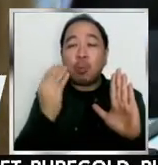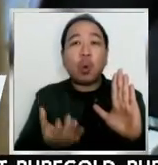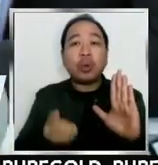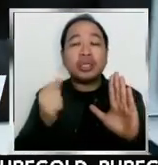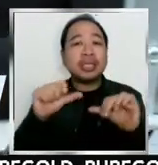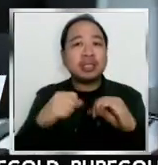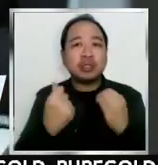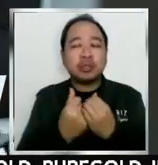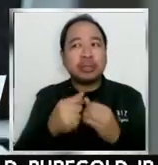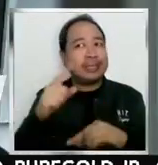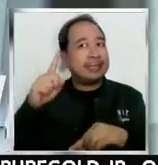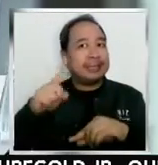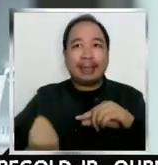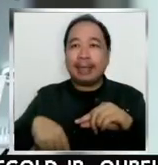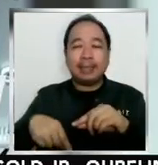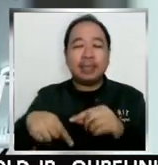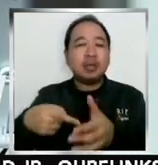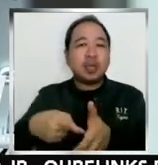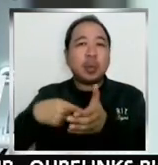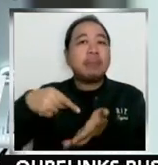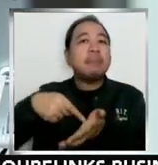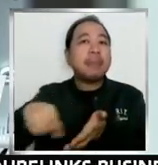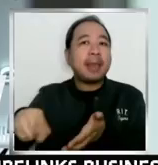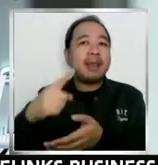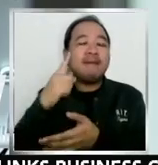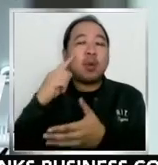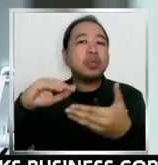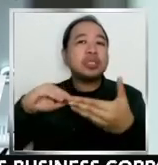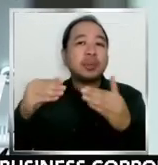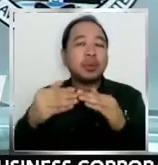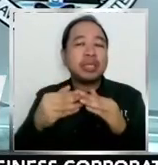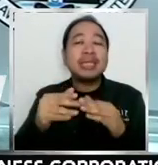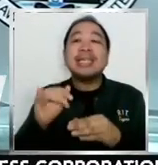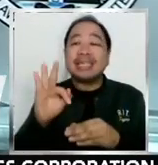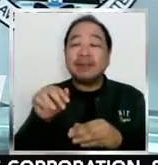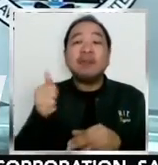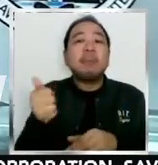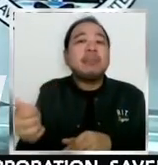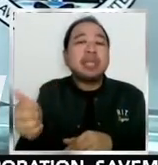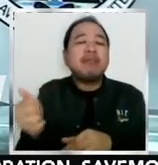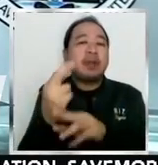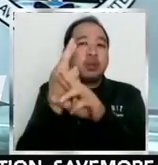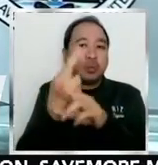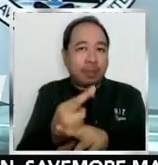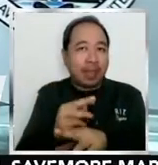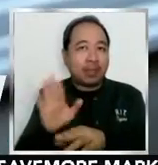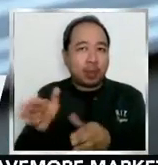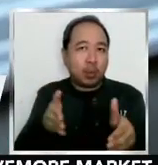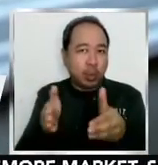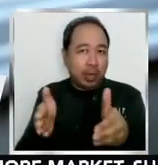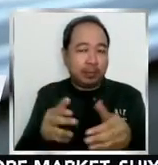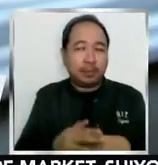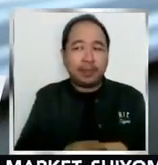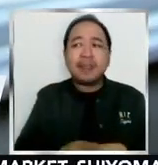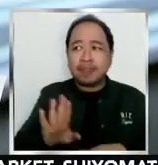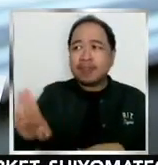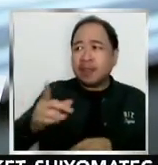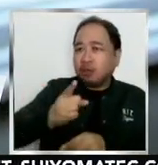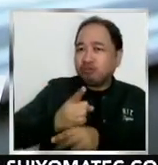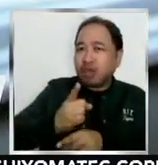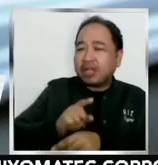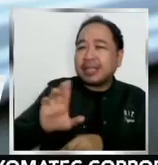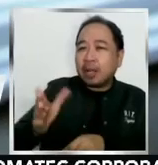ang mga subdivision maliban kung sila ang nag-aayos ng kalsada. Tama naman sila na sinabi nila that is a private property,